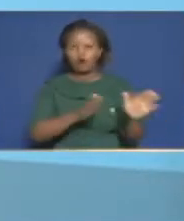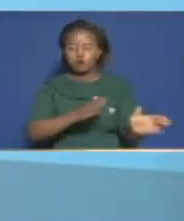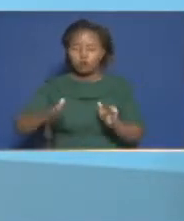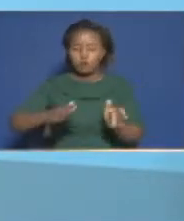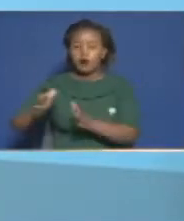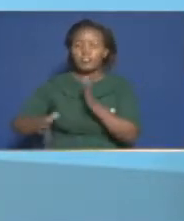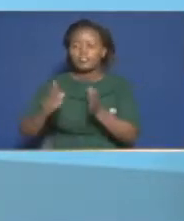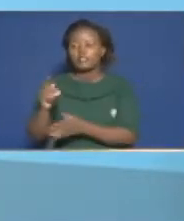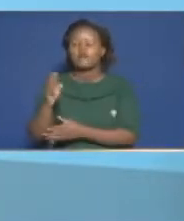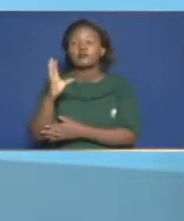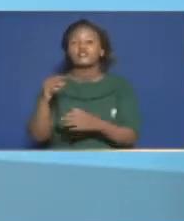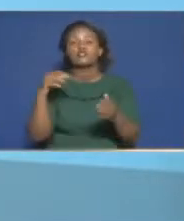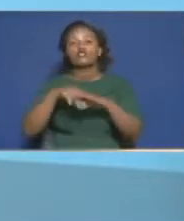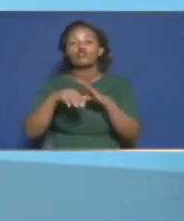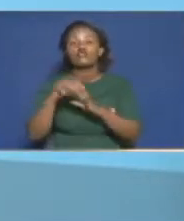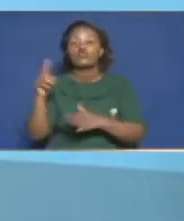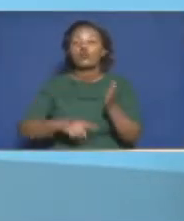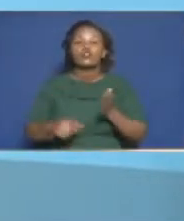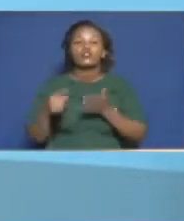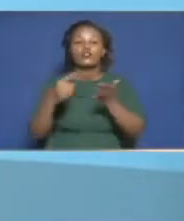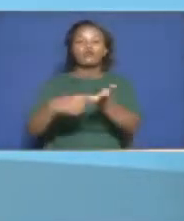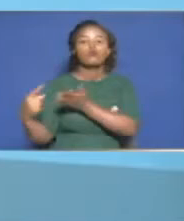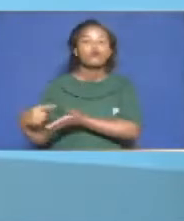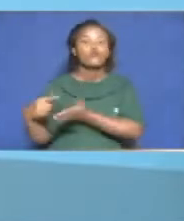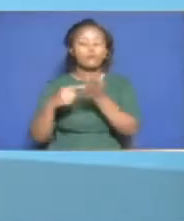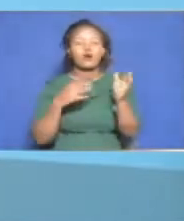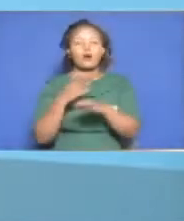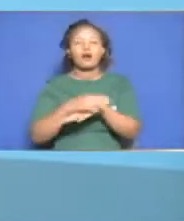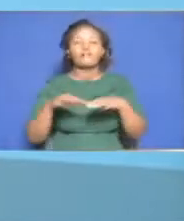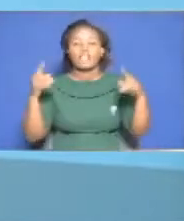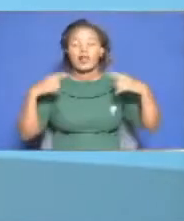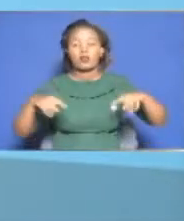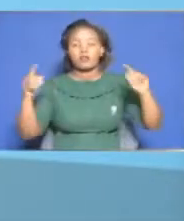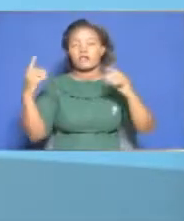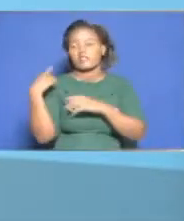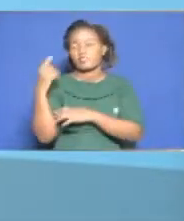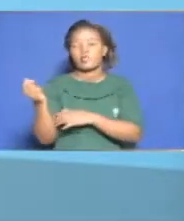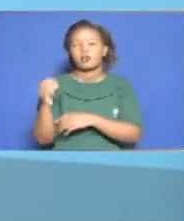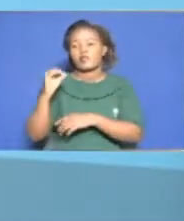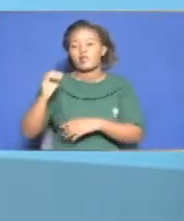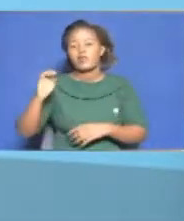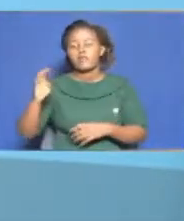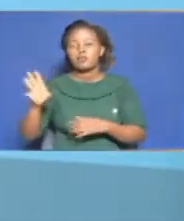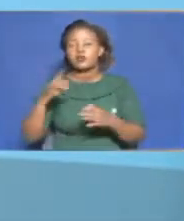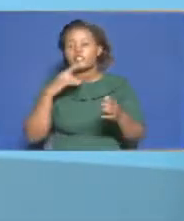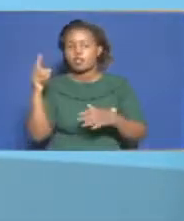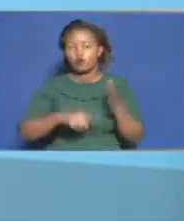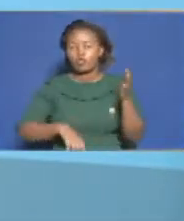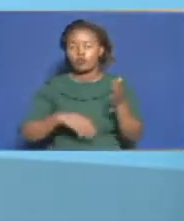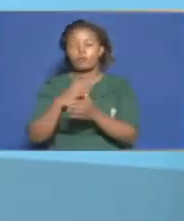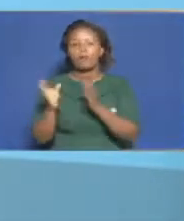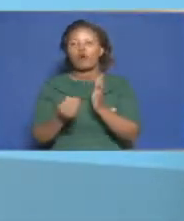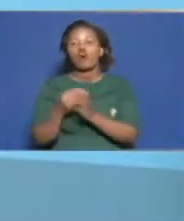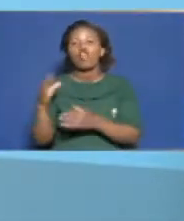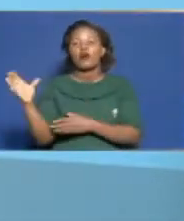KBC, ikiwemo mjadala kuhusiana na tangazo lililotolewa hapo jana na tume ya IEBC ya kwamba waniaji wote wa